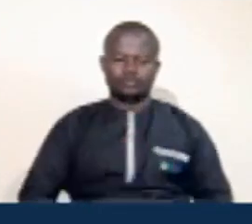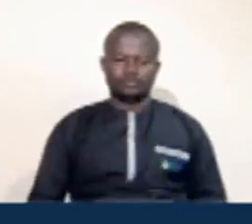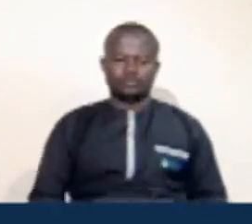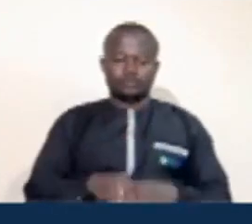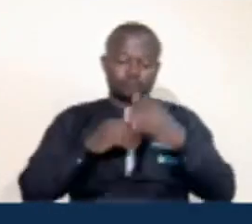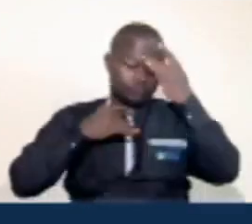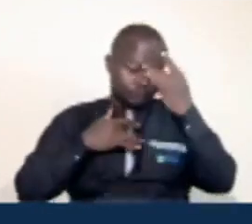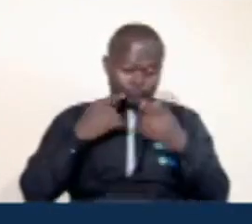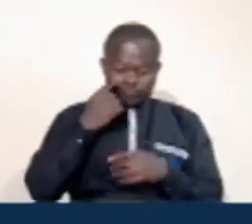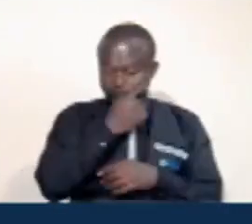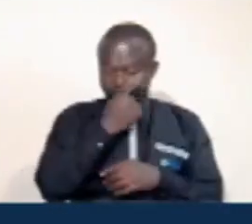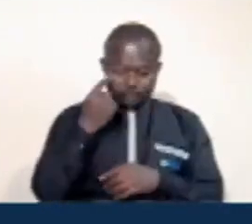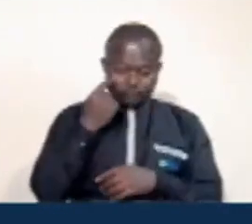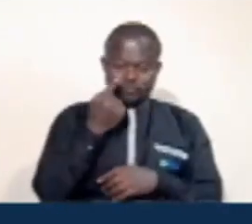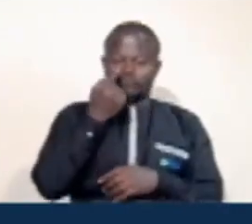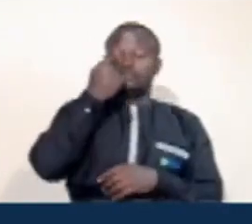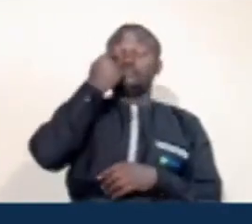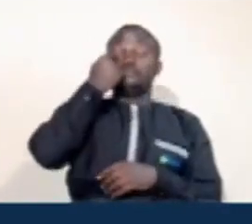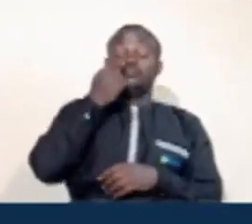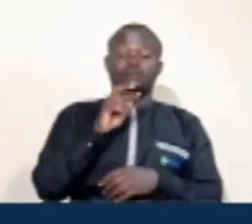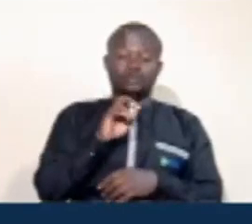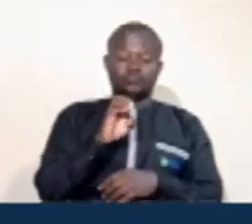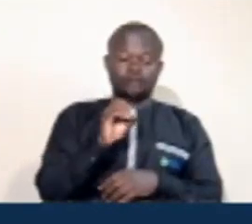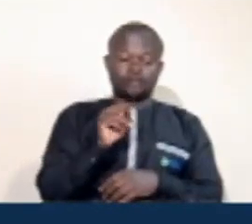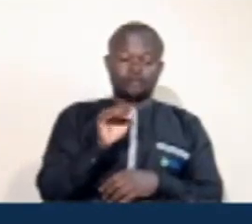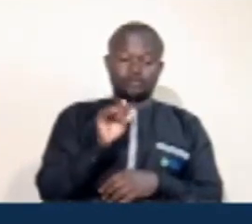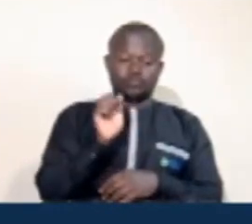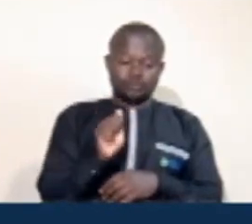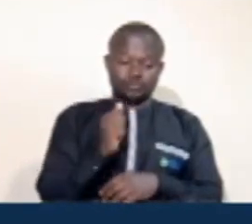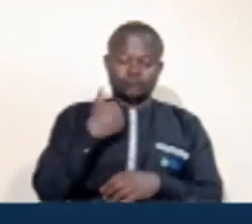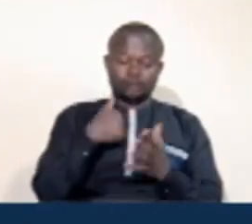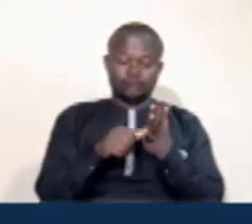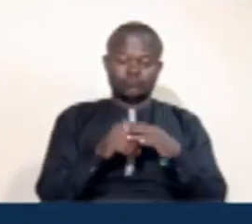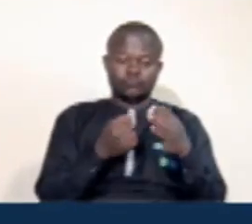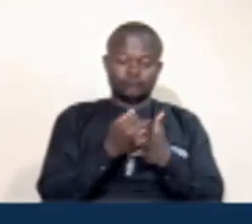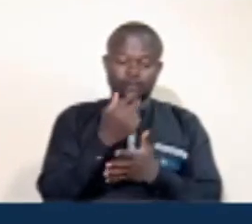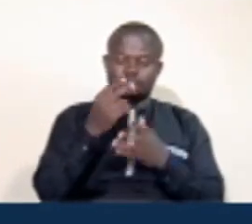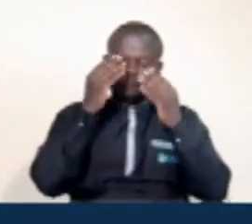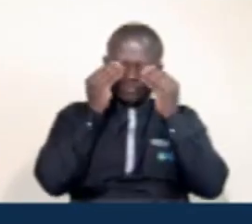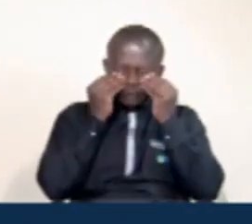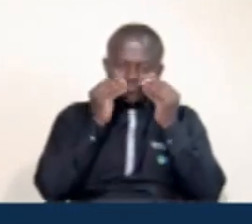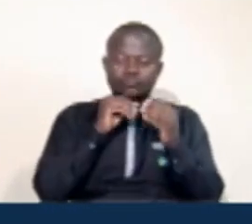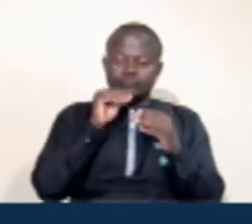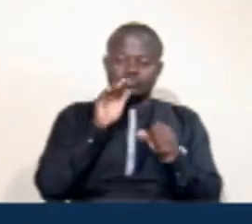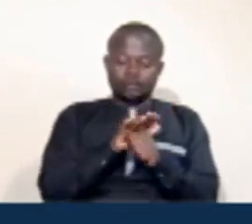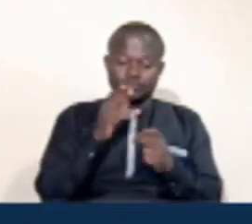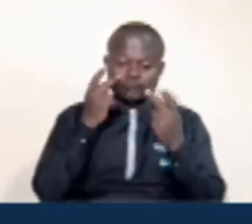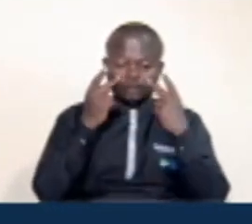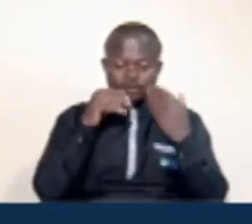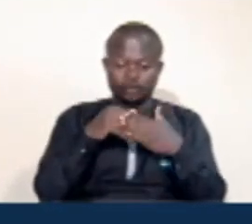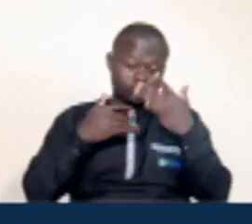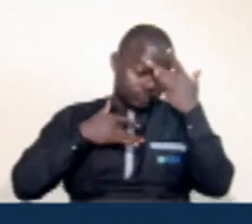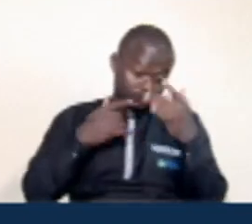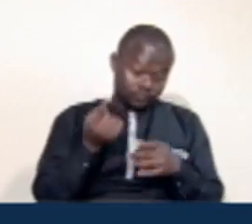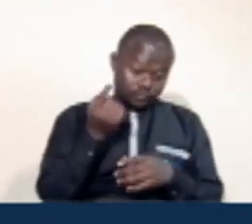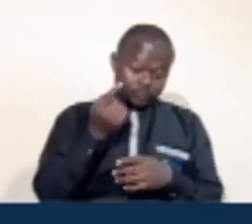Uburwayi bw'amasani bufata agahuko mu jisho kazwi nka Cornea Tissue igiye kagize ikibazo n'igasimburwa bigatera ubuhumyi. N'agahuko adakunze kuboneka ko umurwayi umwe